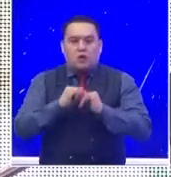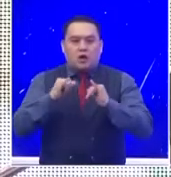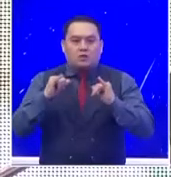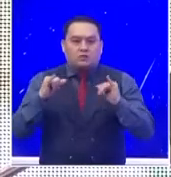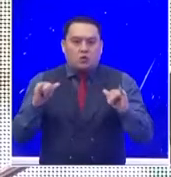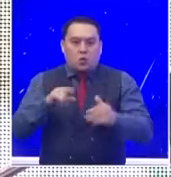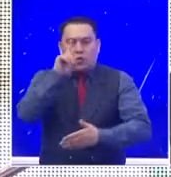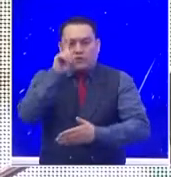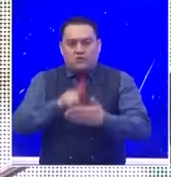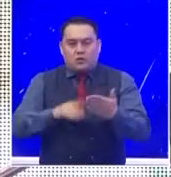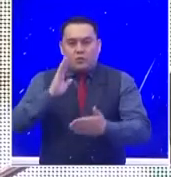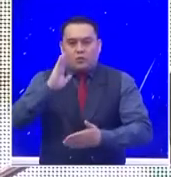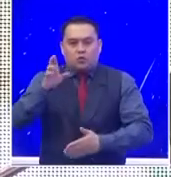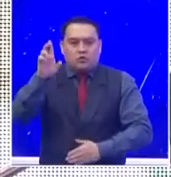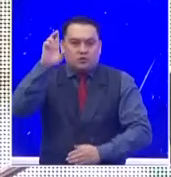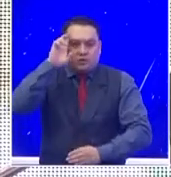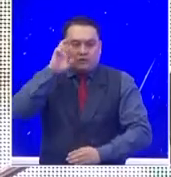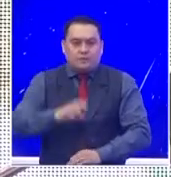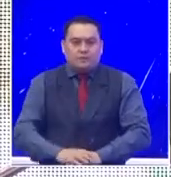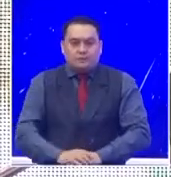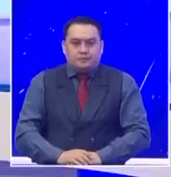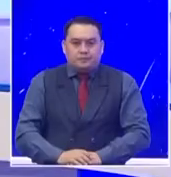уверенного будущего страны